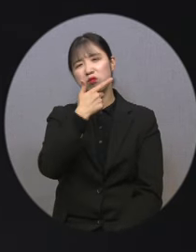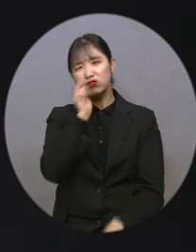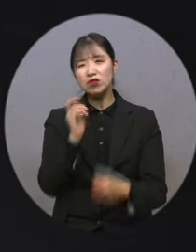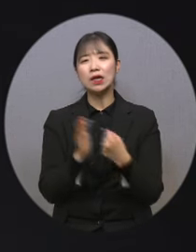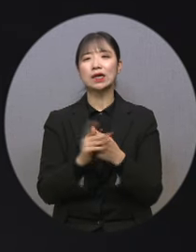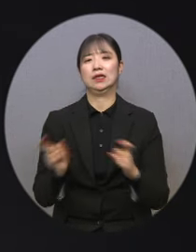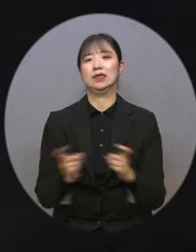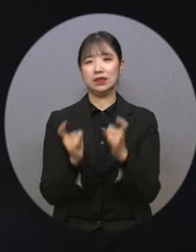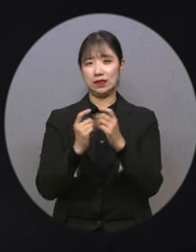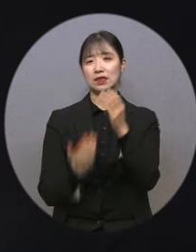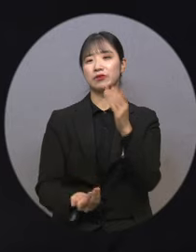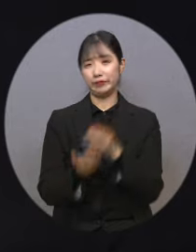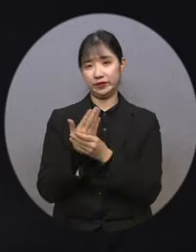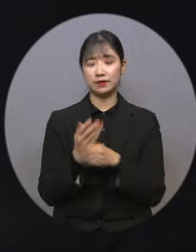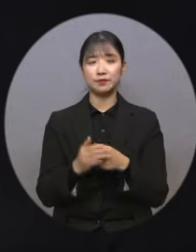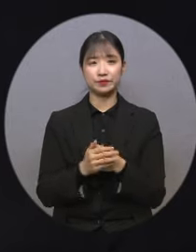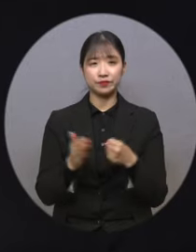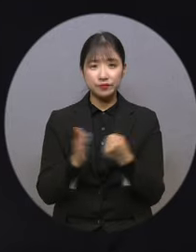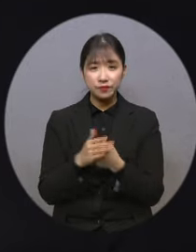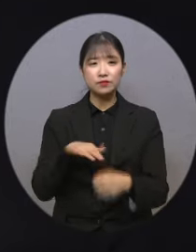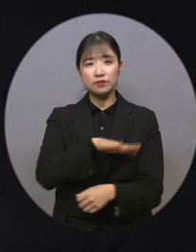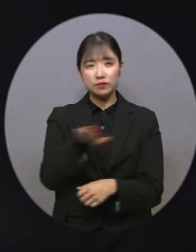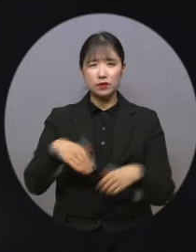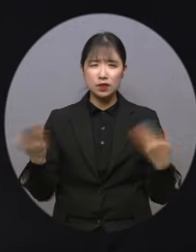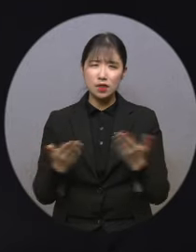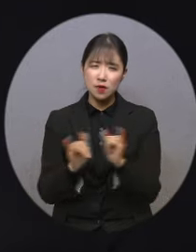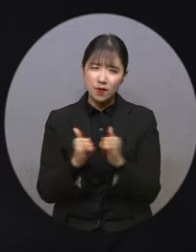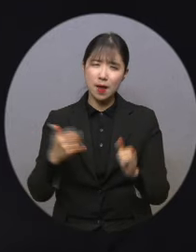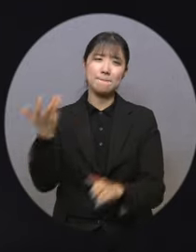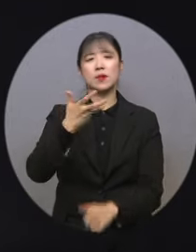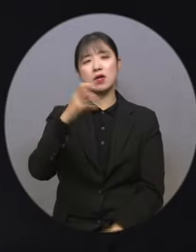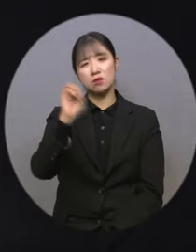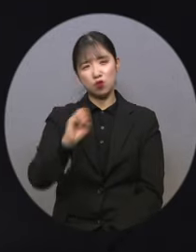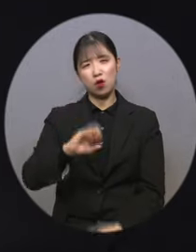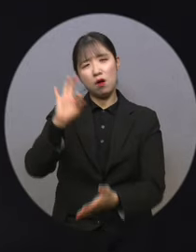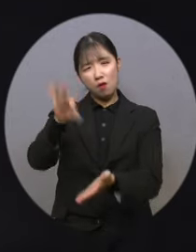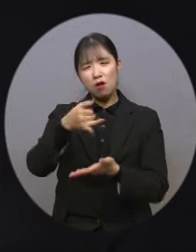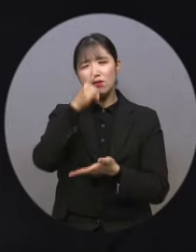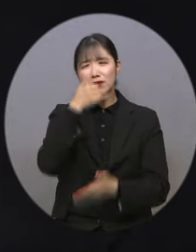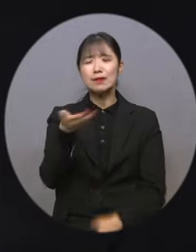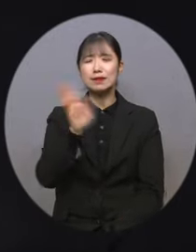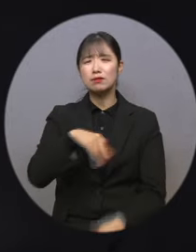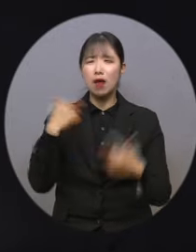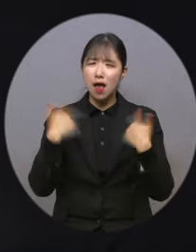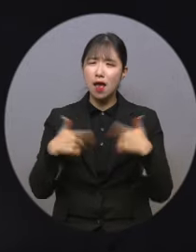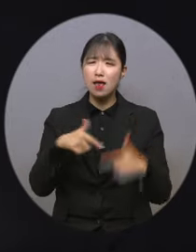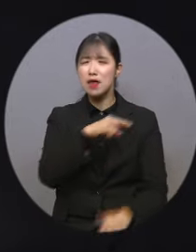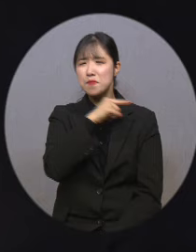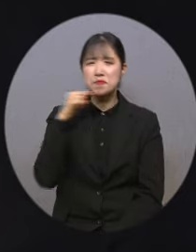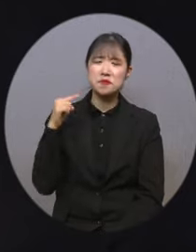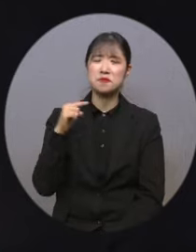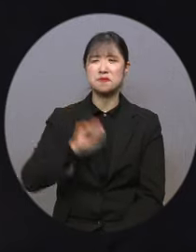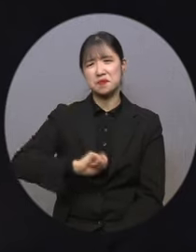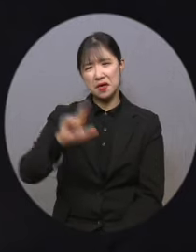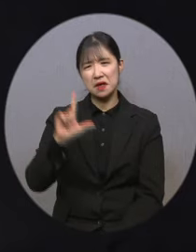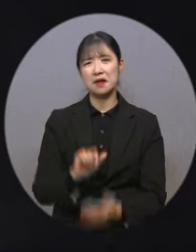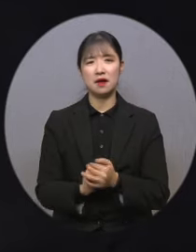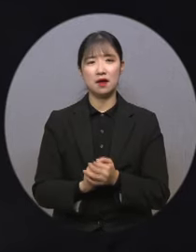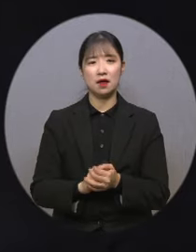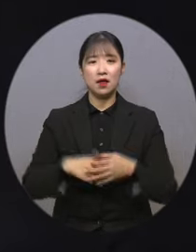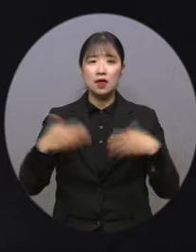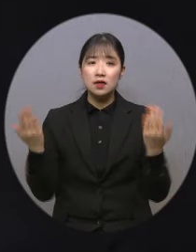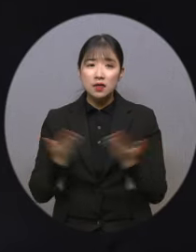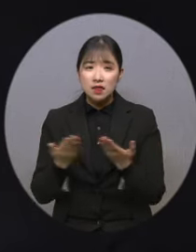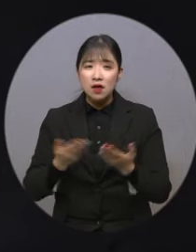버리죠 그래서 우리 근로자 의 80% 가 월급을 박힌 봤는데 적지 않아요 그러나 지금 이 없는